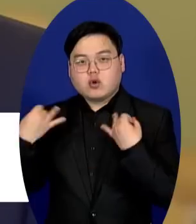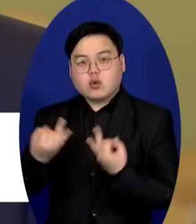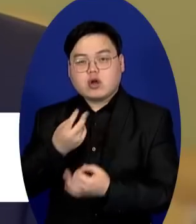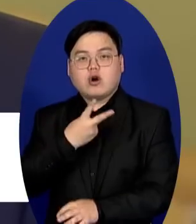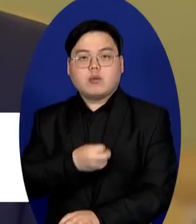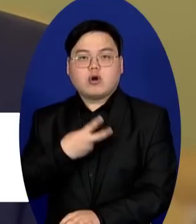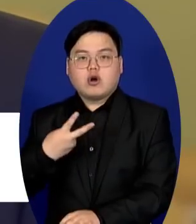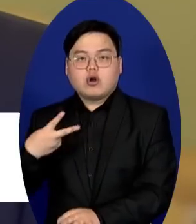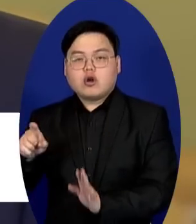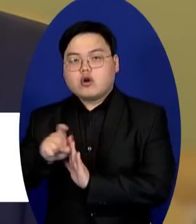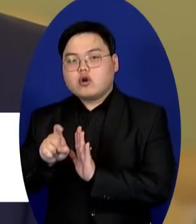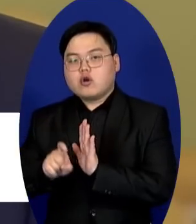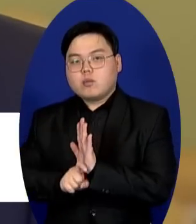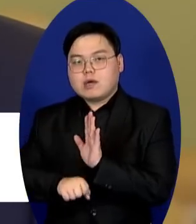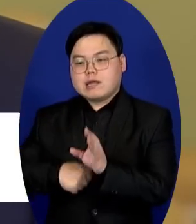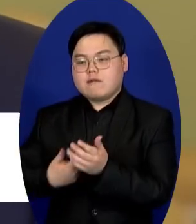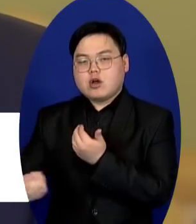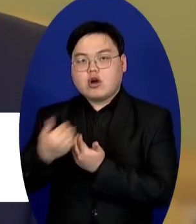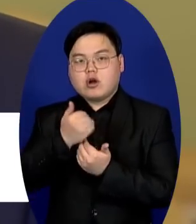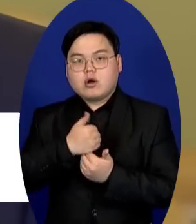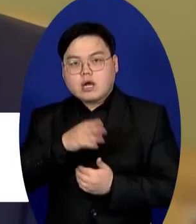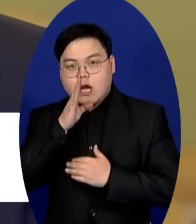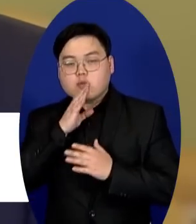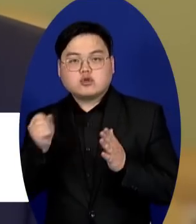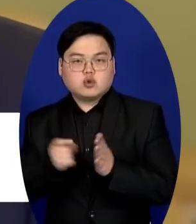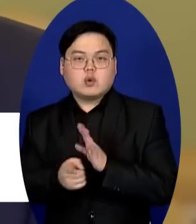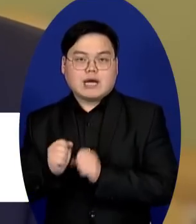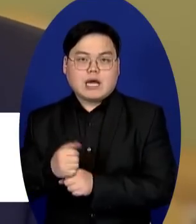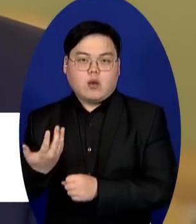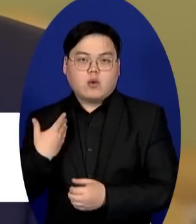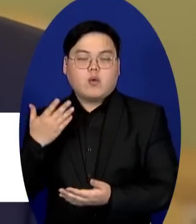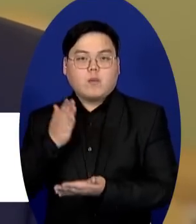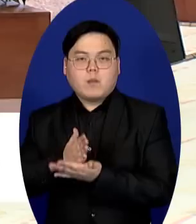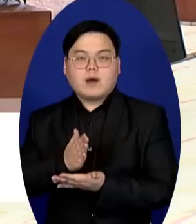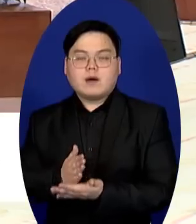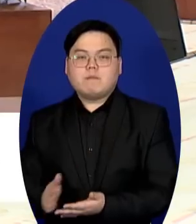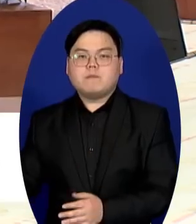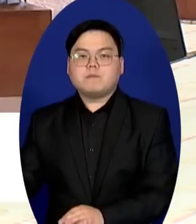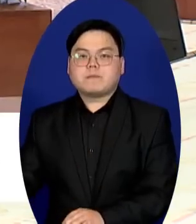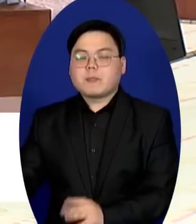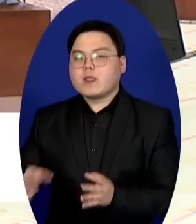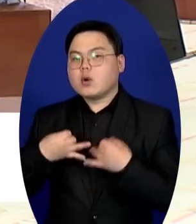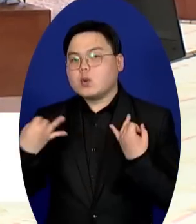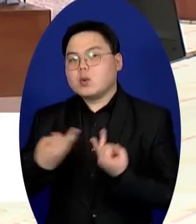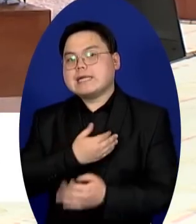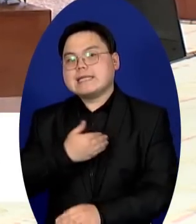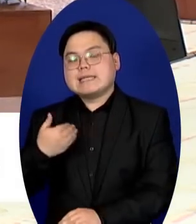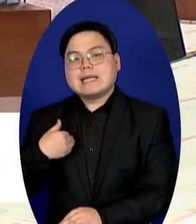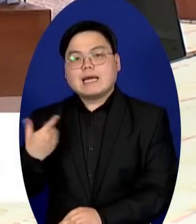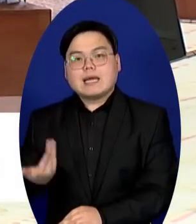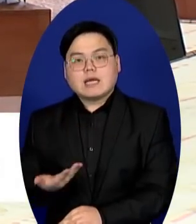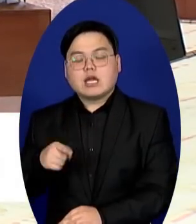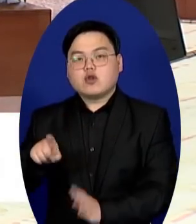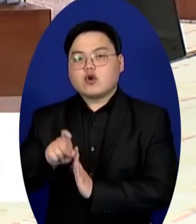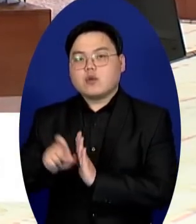хөтөлбөрийн оролцогчд бол маш их чухал үүрэг гүйцэтгэнэ гэж ингэж ойлгож болох юм. Улсын хурлын дарга Зантан Шитэр энэ